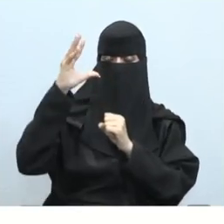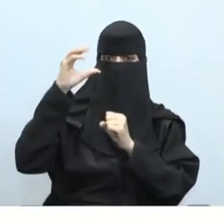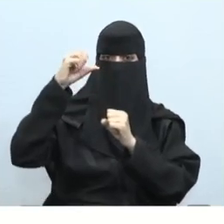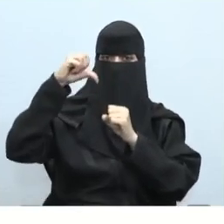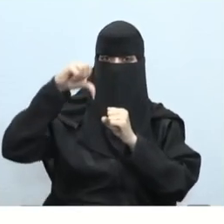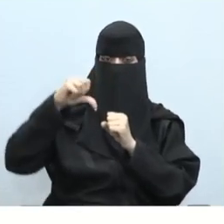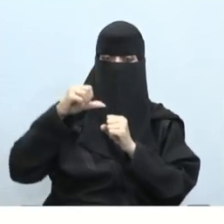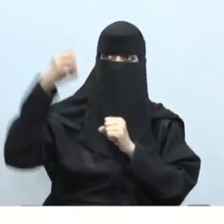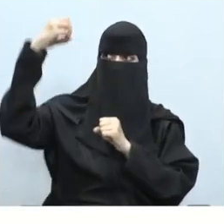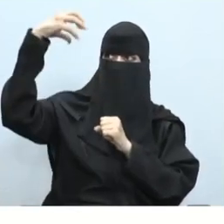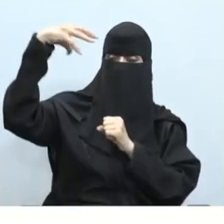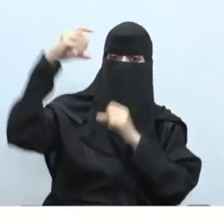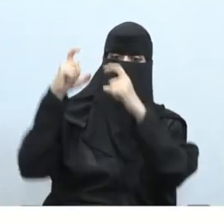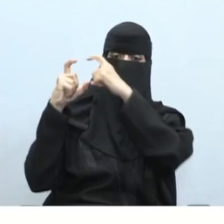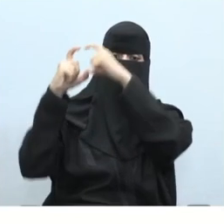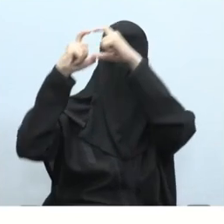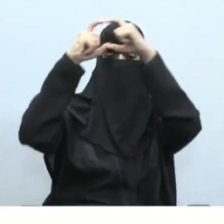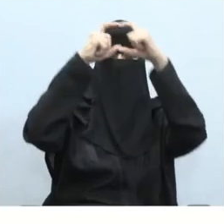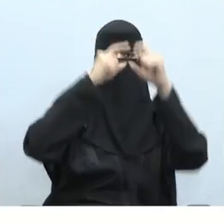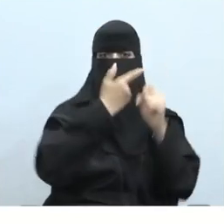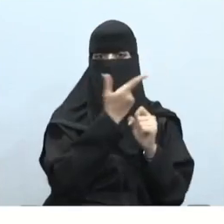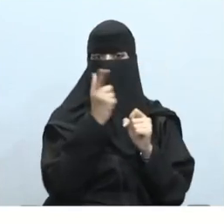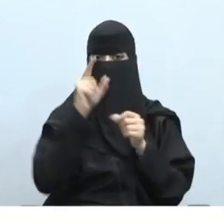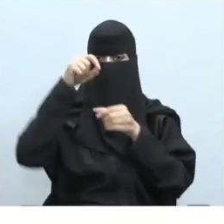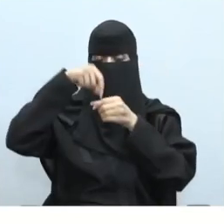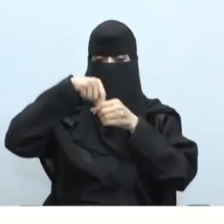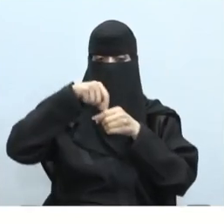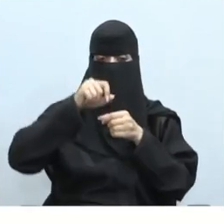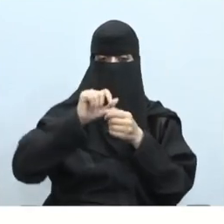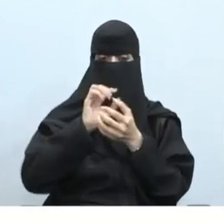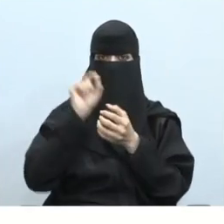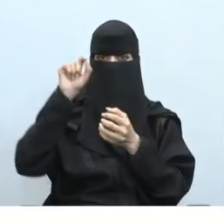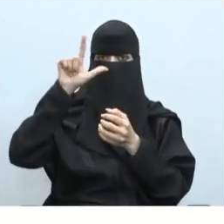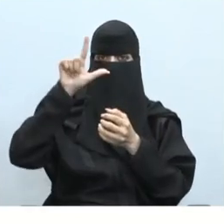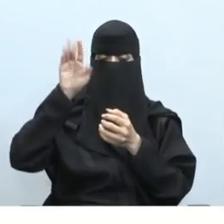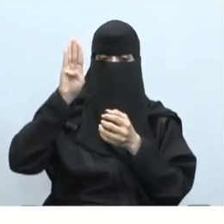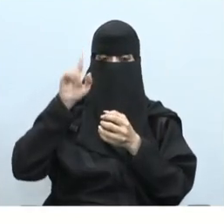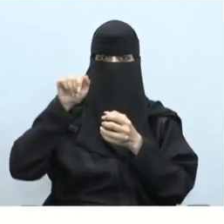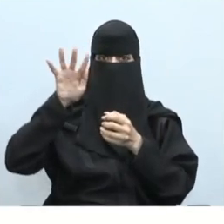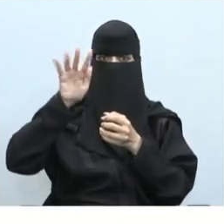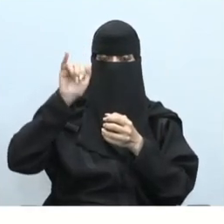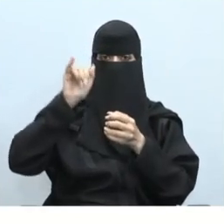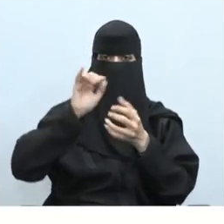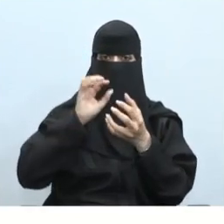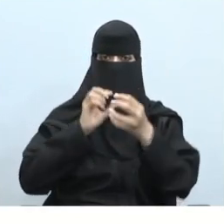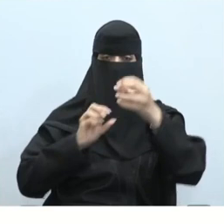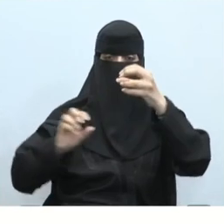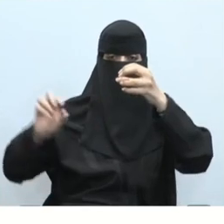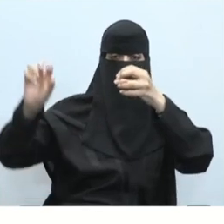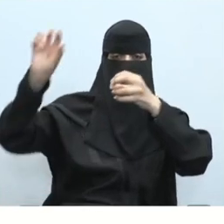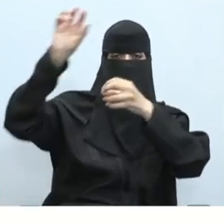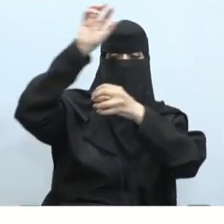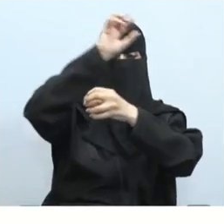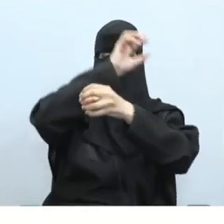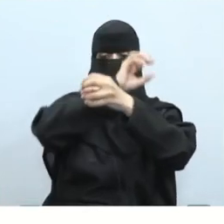والقمر كل في فلك يسبحون اي ان لا اي عدم او